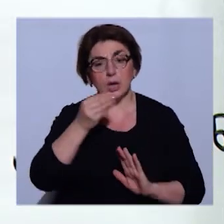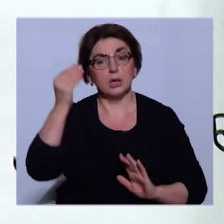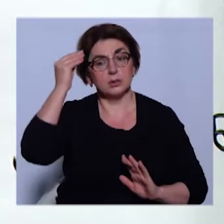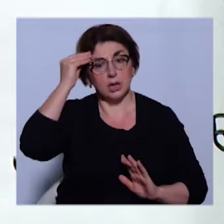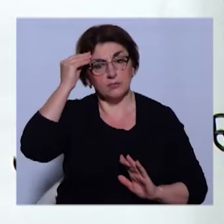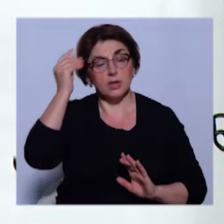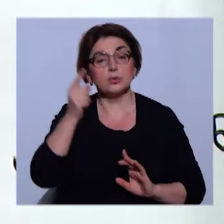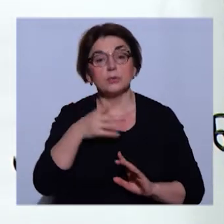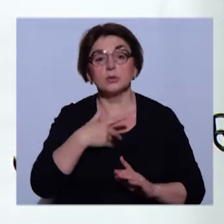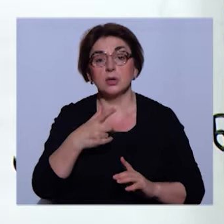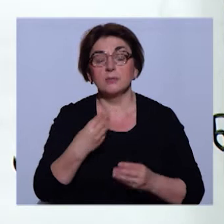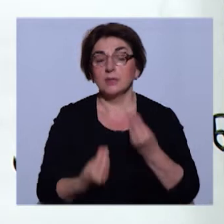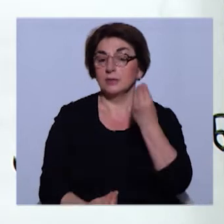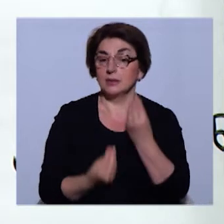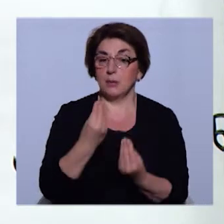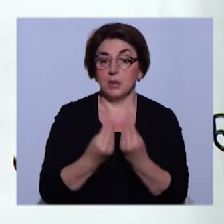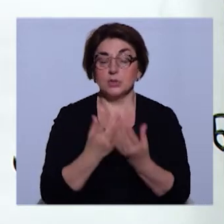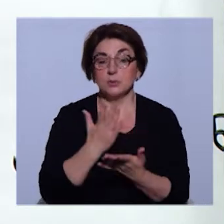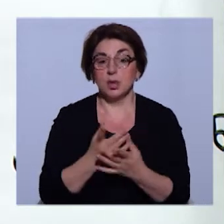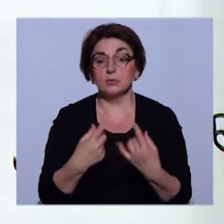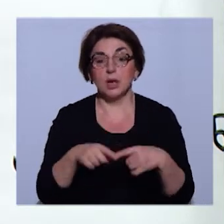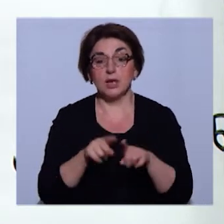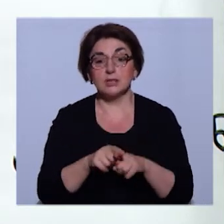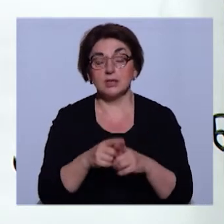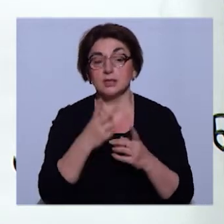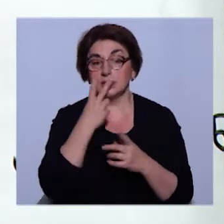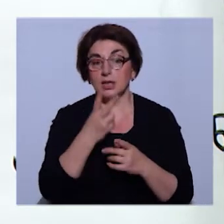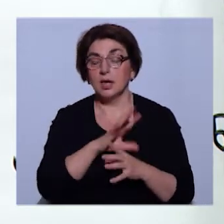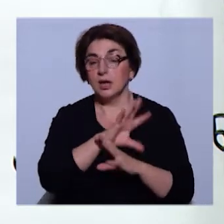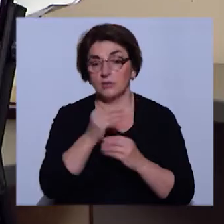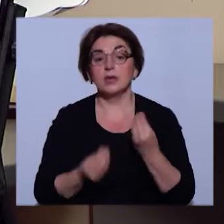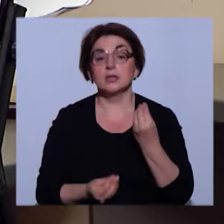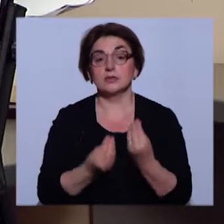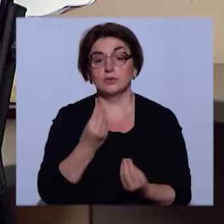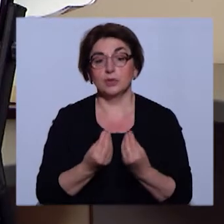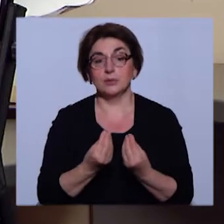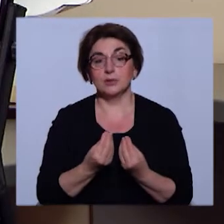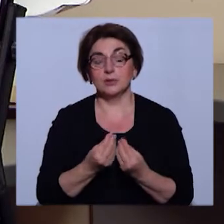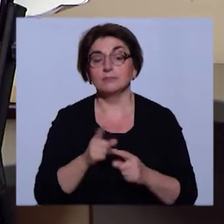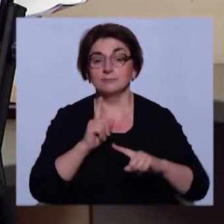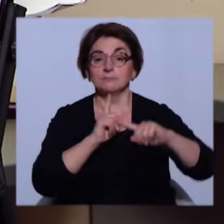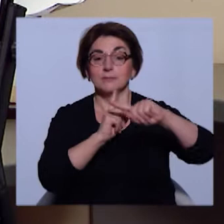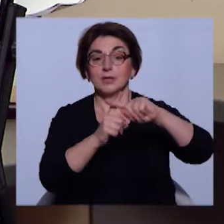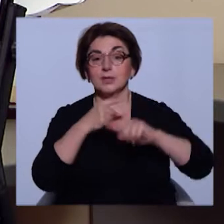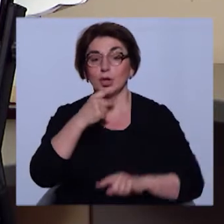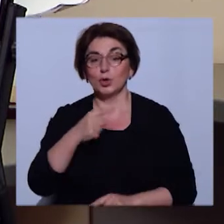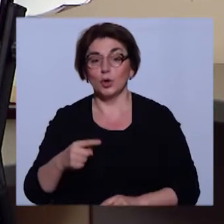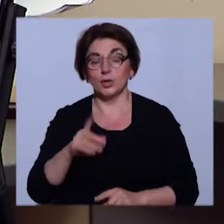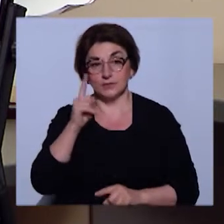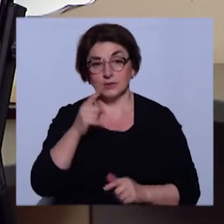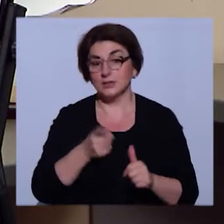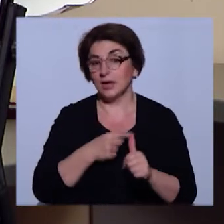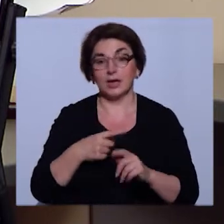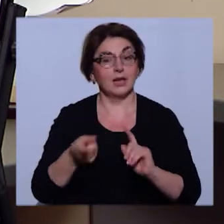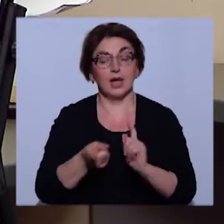გავიაზროთ, მე შენთვის თამაში მაქვს. ასეთი ტიპის. ალბათ ყველას გვითამაშია თამაში კრესტიკი ნოლიკი, არ